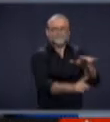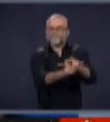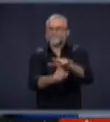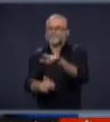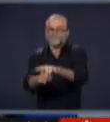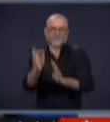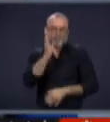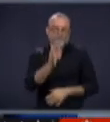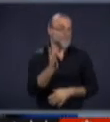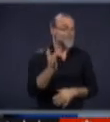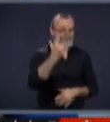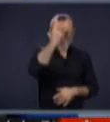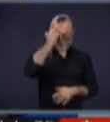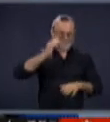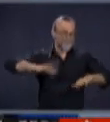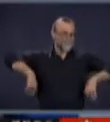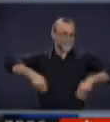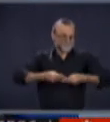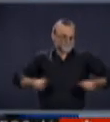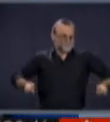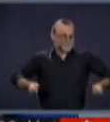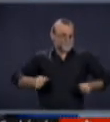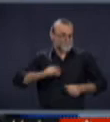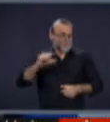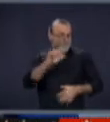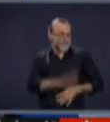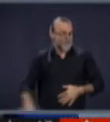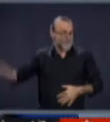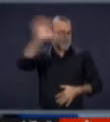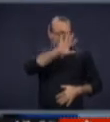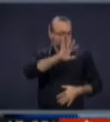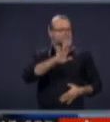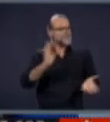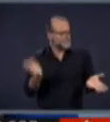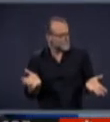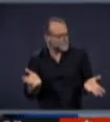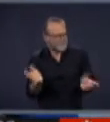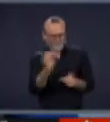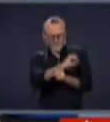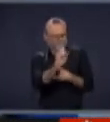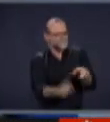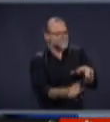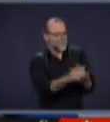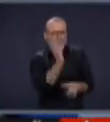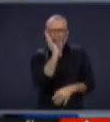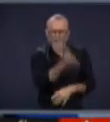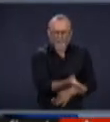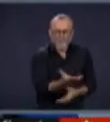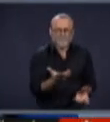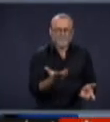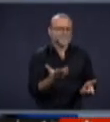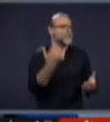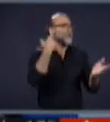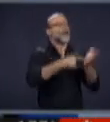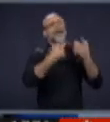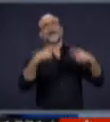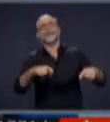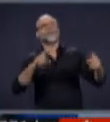puisqu'il y aura davantage de contacts, et comme le virus n'est pas disparu de la population québécoise, il y aura